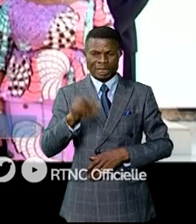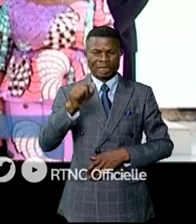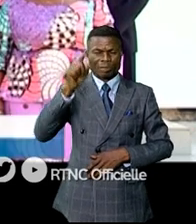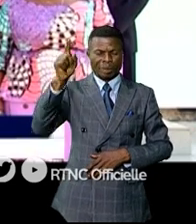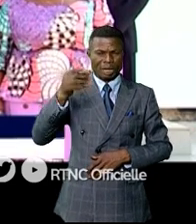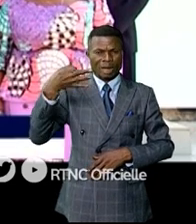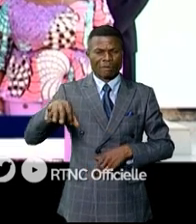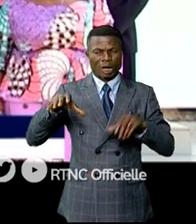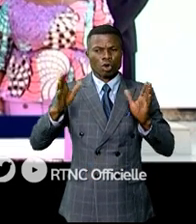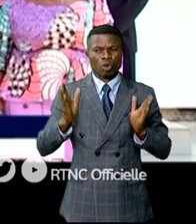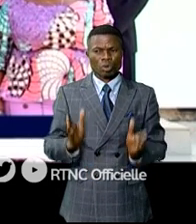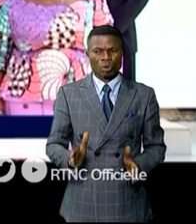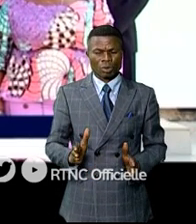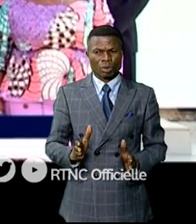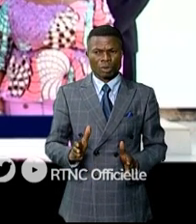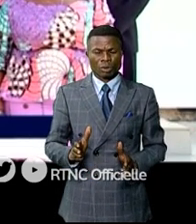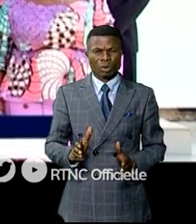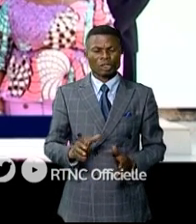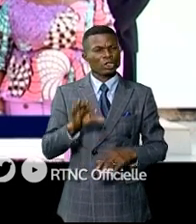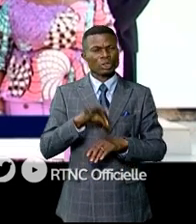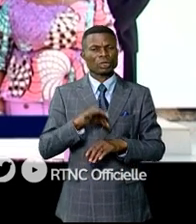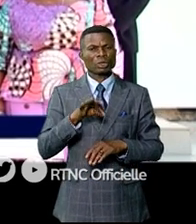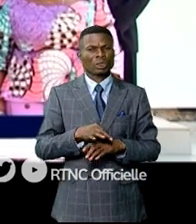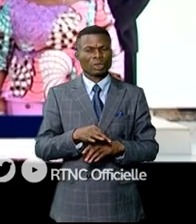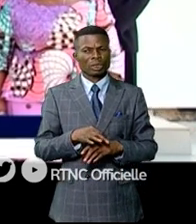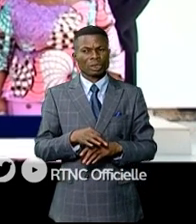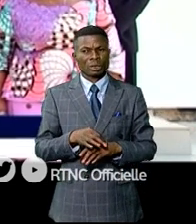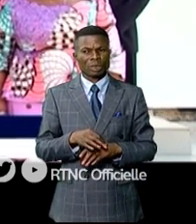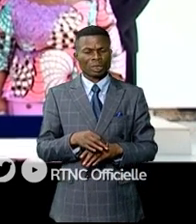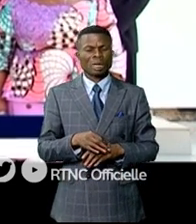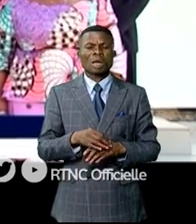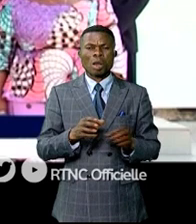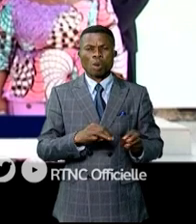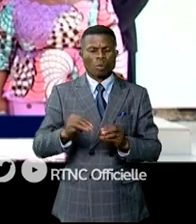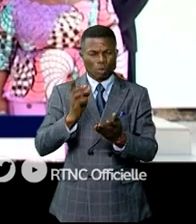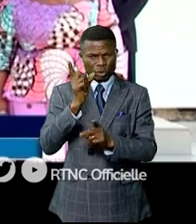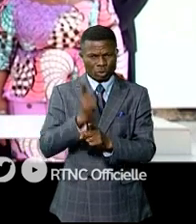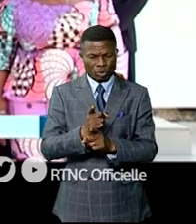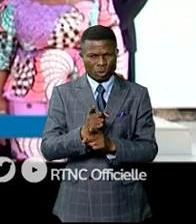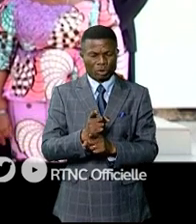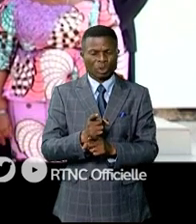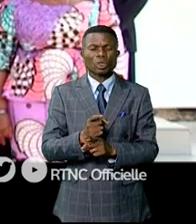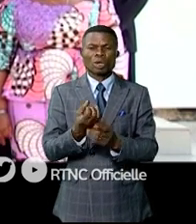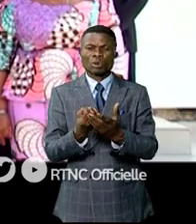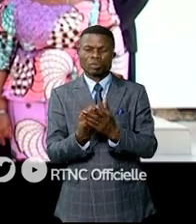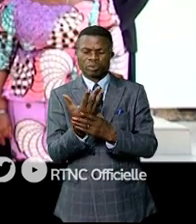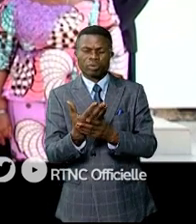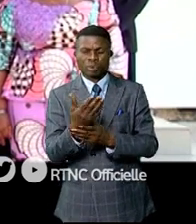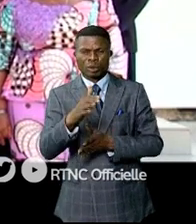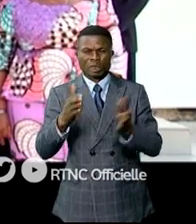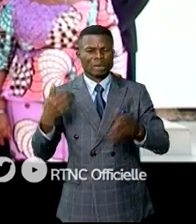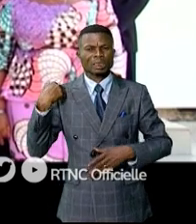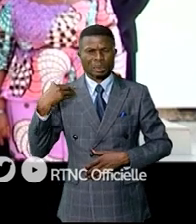congolais, résorbé heureusement par des moyens sains, des ressources saines, notamment